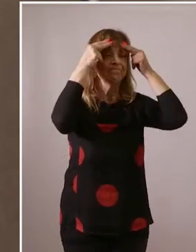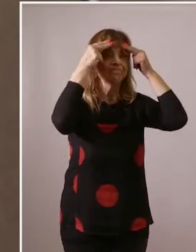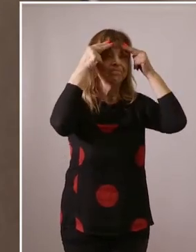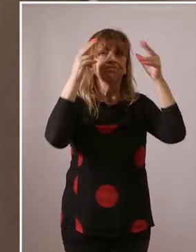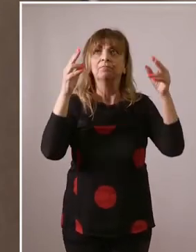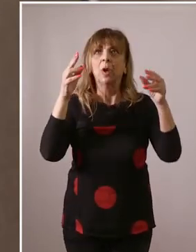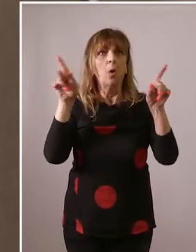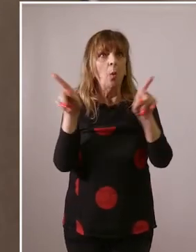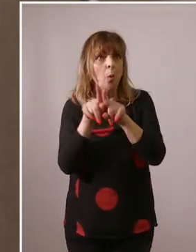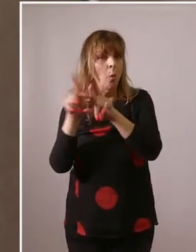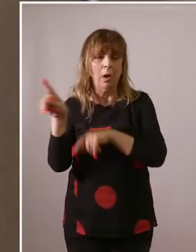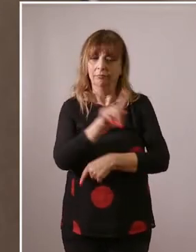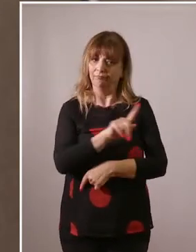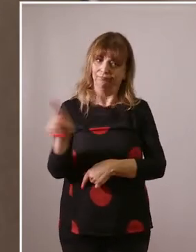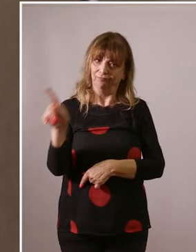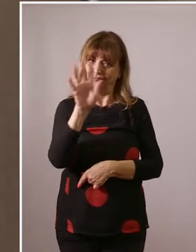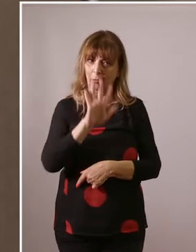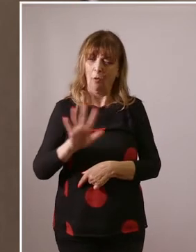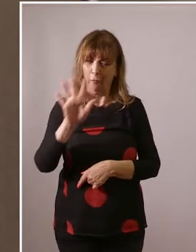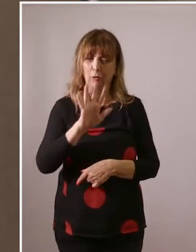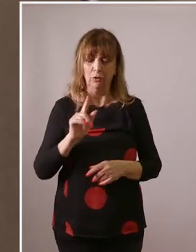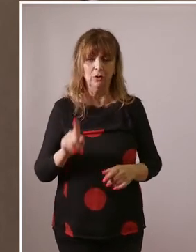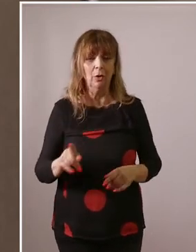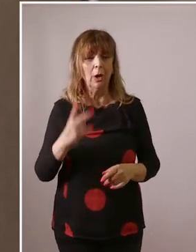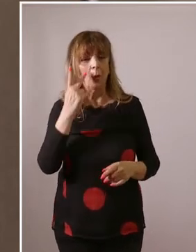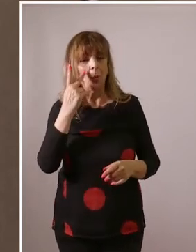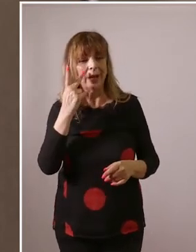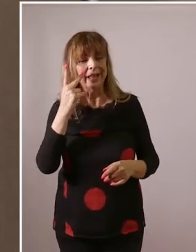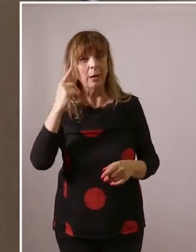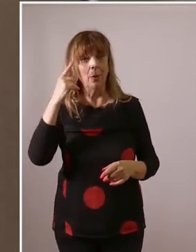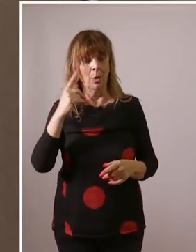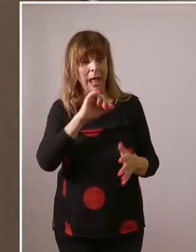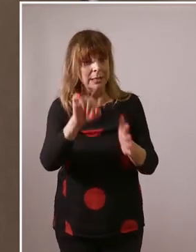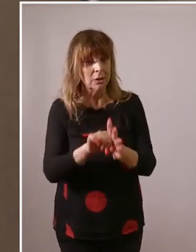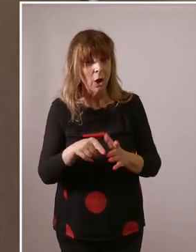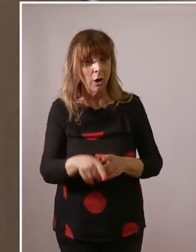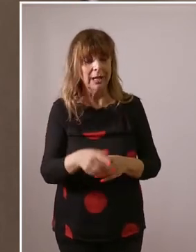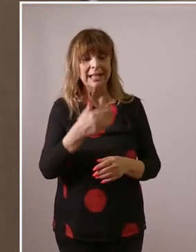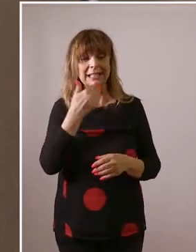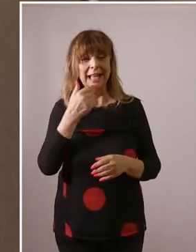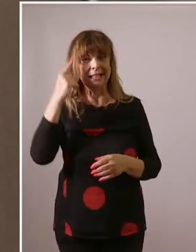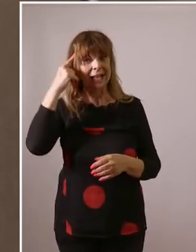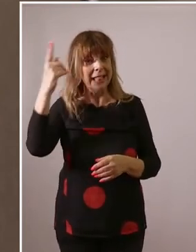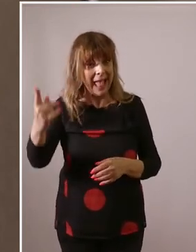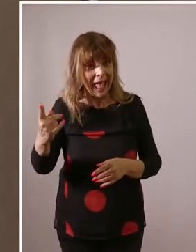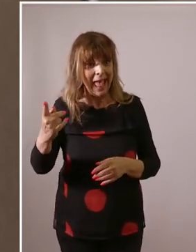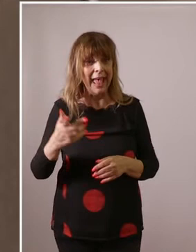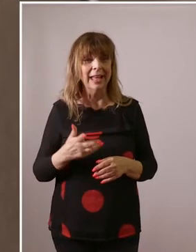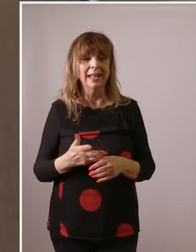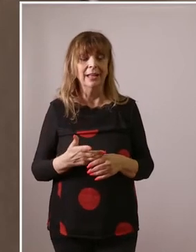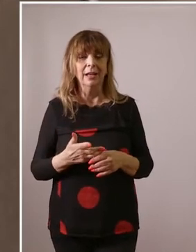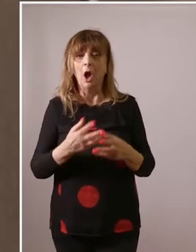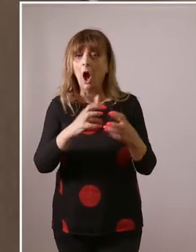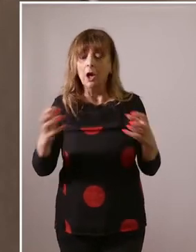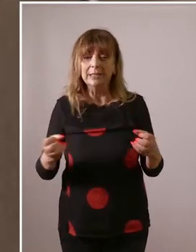idee basta dare un'occhiata alla storia per capire che senza certe idee certi fatti importanti